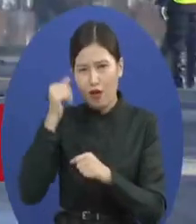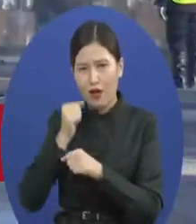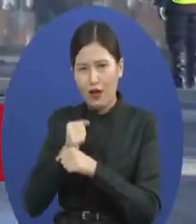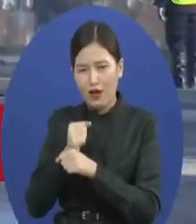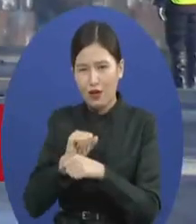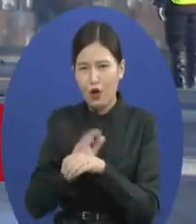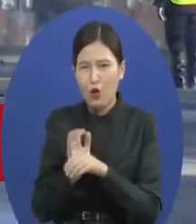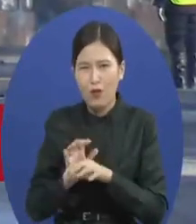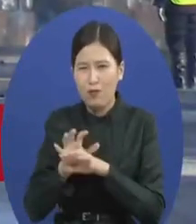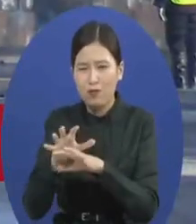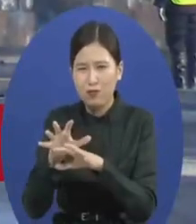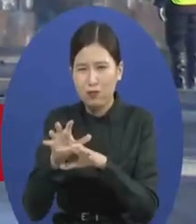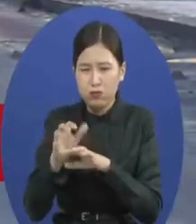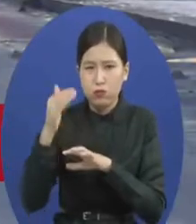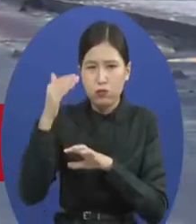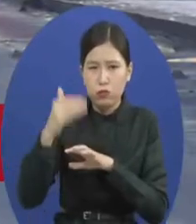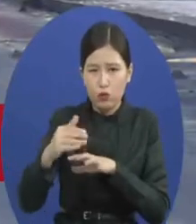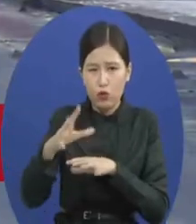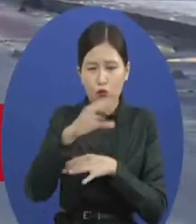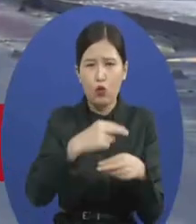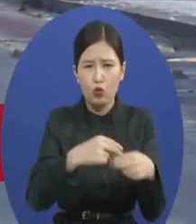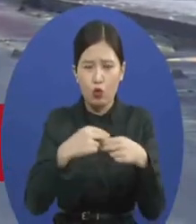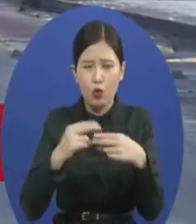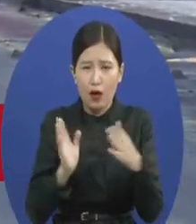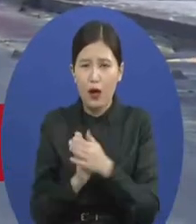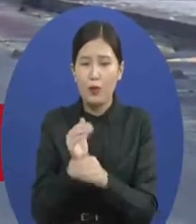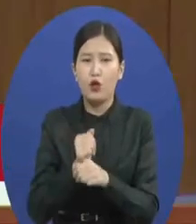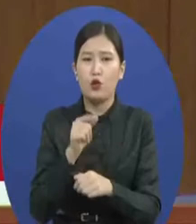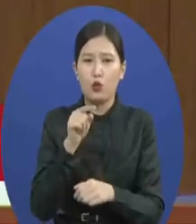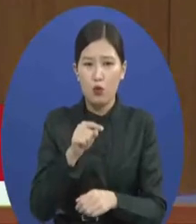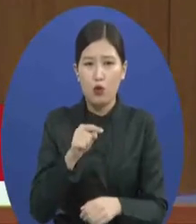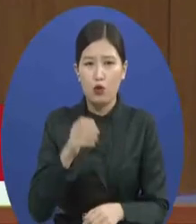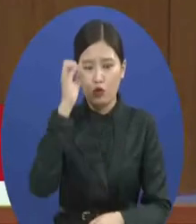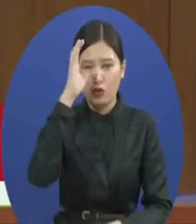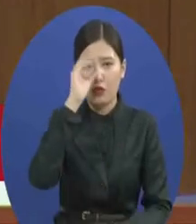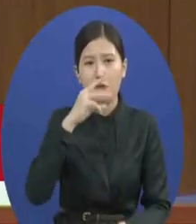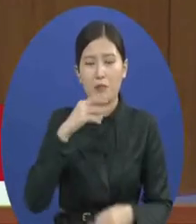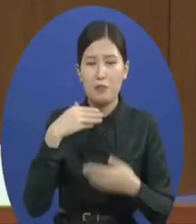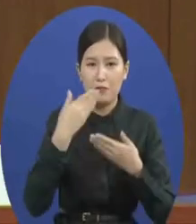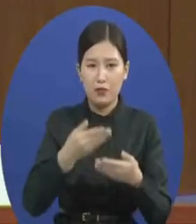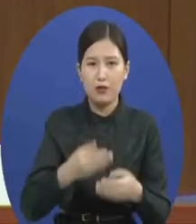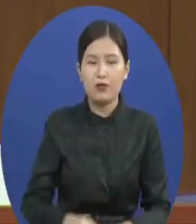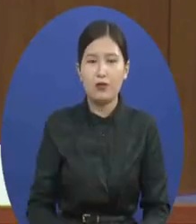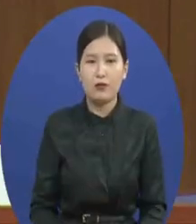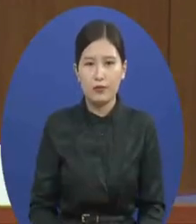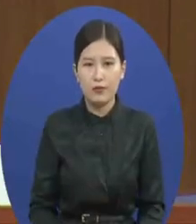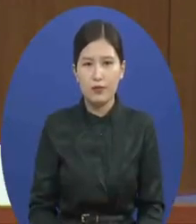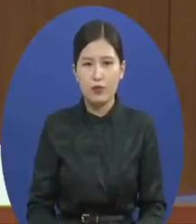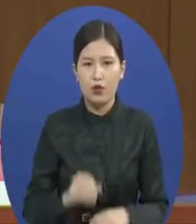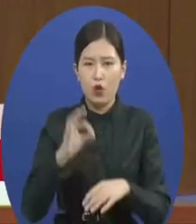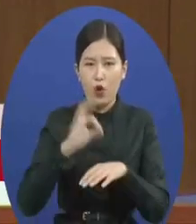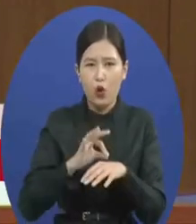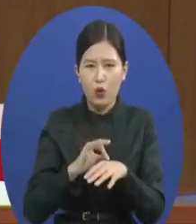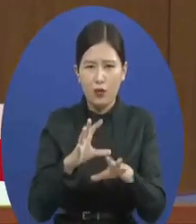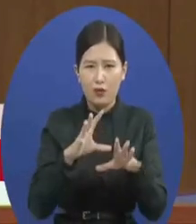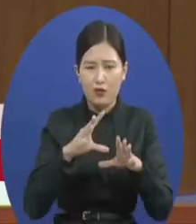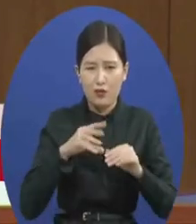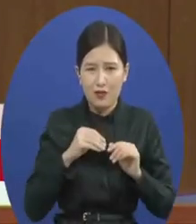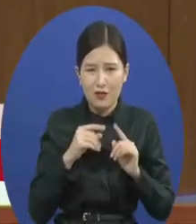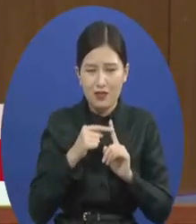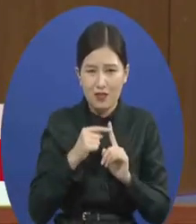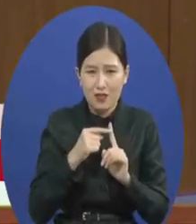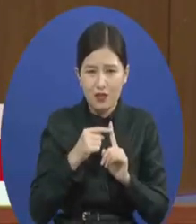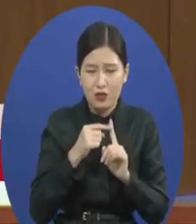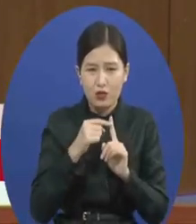гэдгийг ерөнхий сайд энэ үеэр онцолж байлаа. Өвчлөлд өртсөн тэдгээр ойрын болон бусад тавилтын бүх